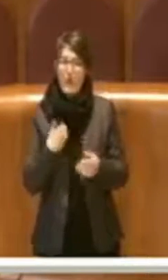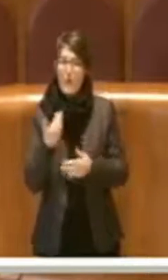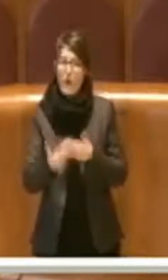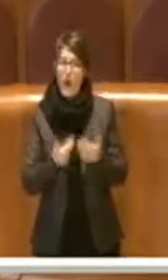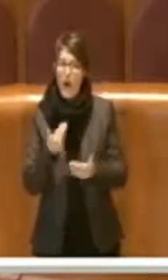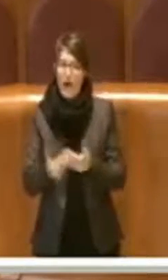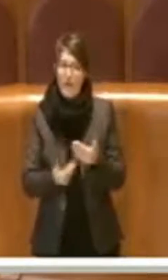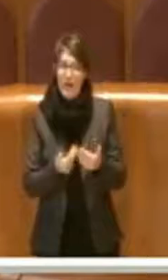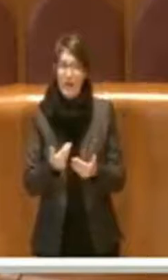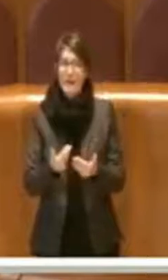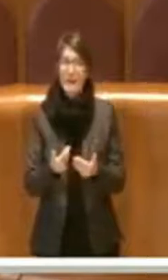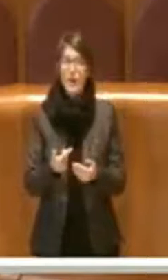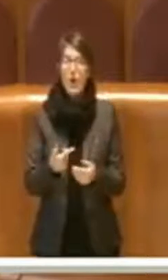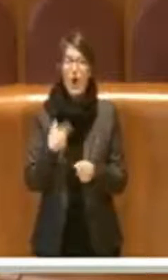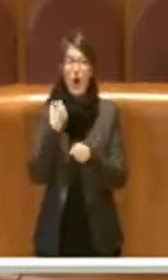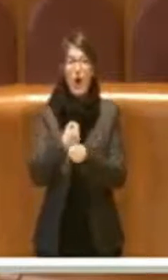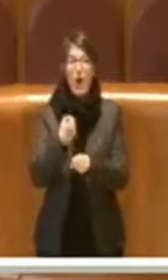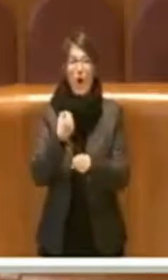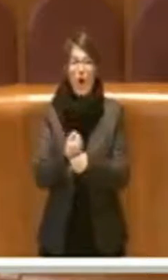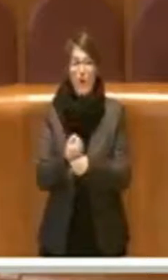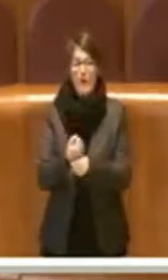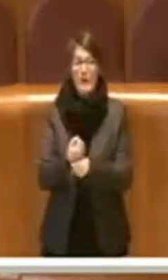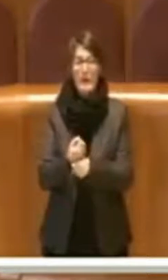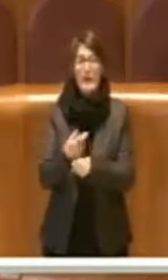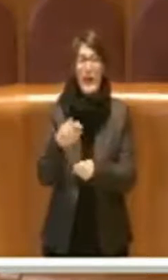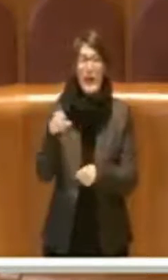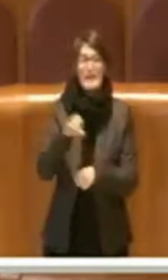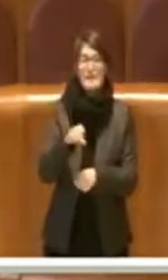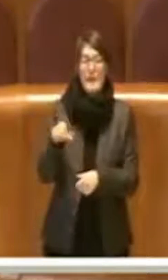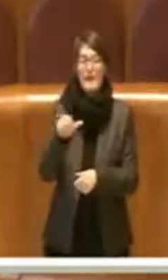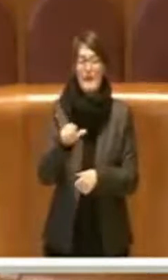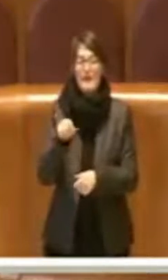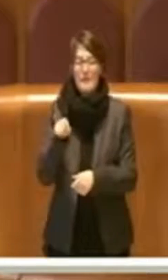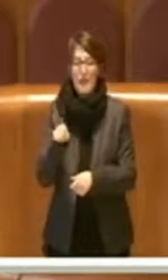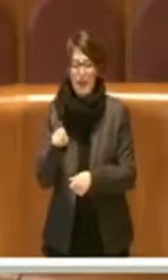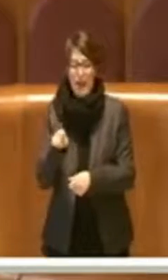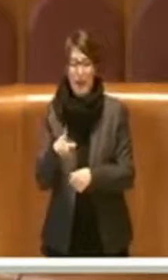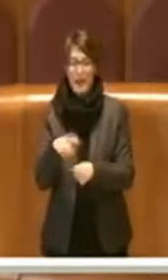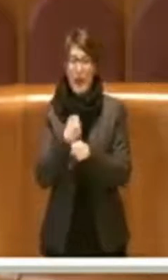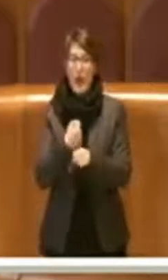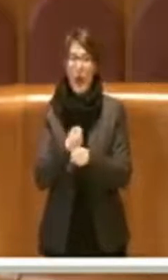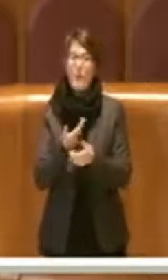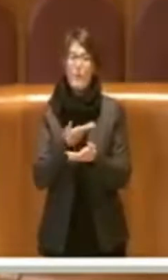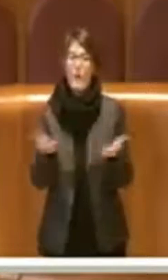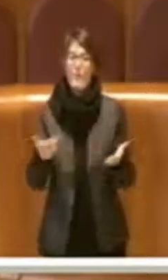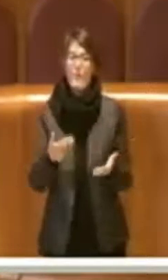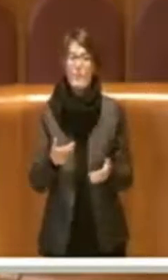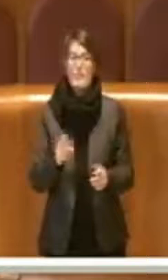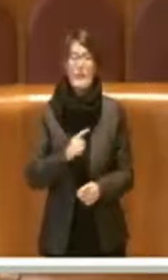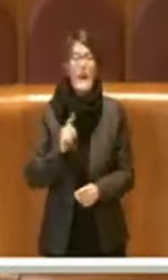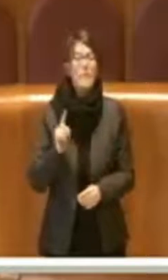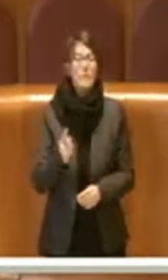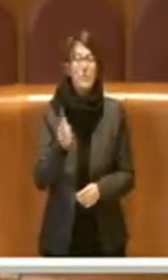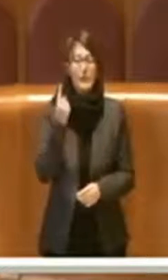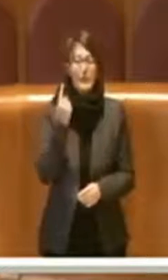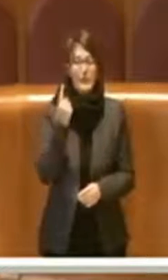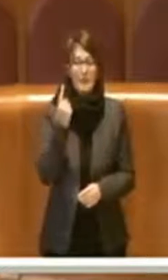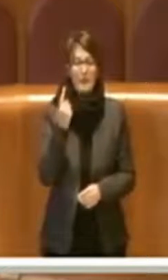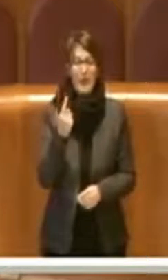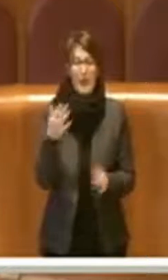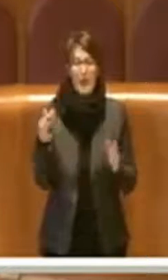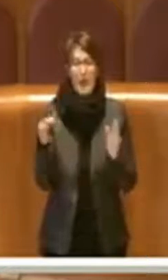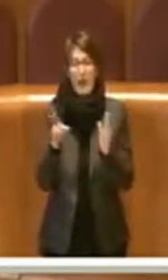dell'Esperia Sperani, il collegamento Casorezzo-Sperani che ricade, è l'opera pubblica numero uno del PRU ex articolo